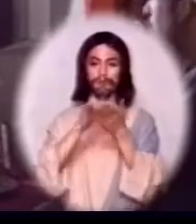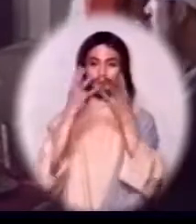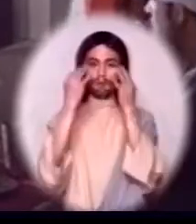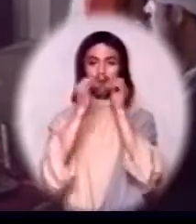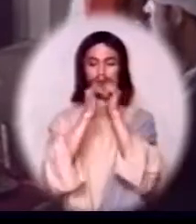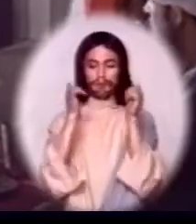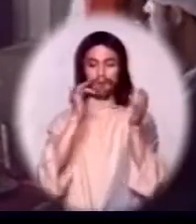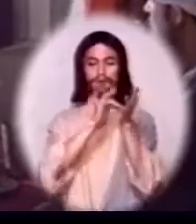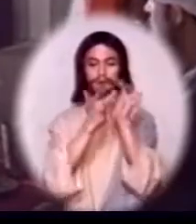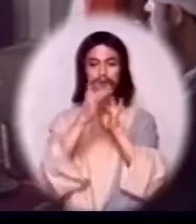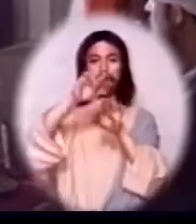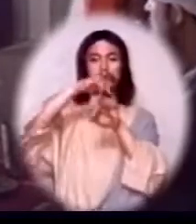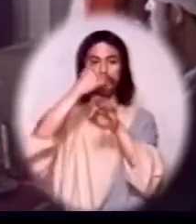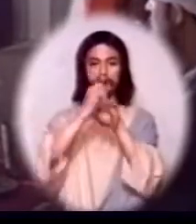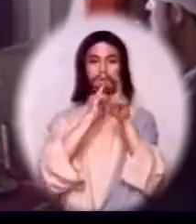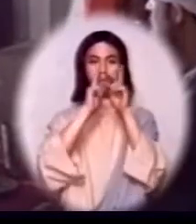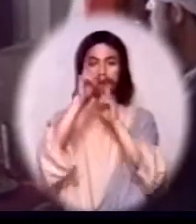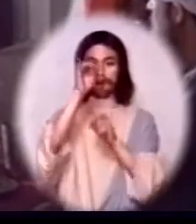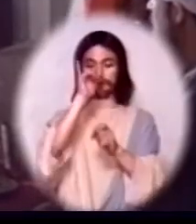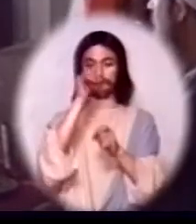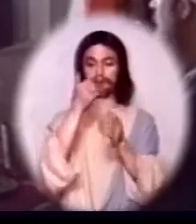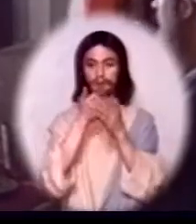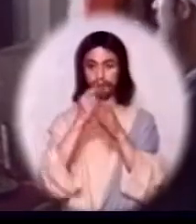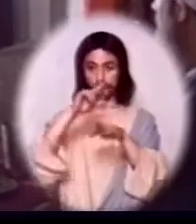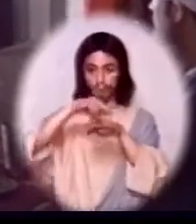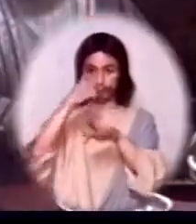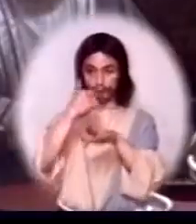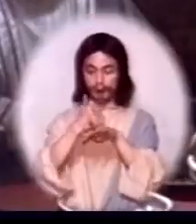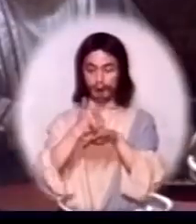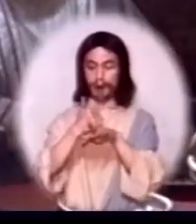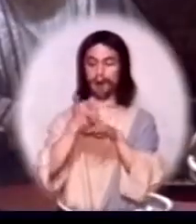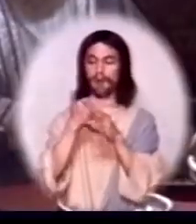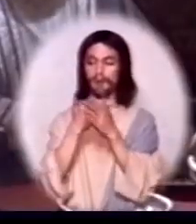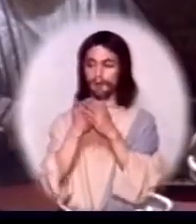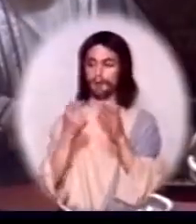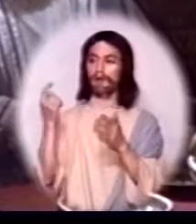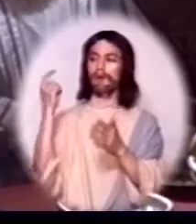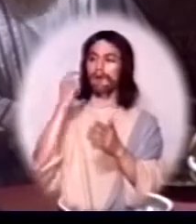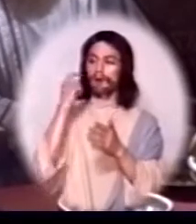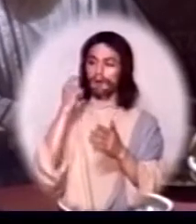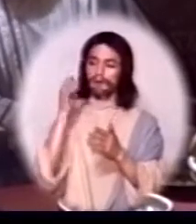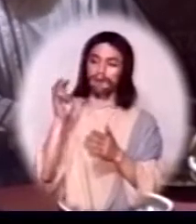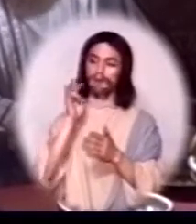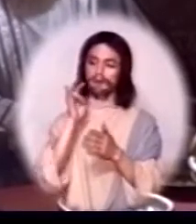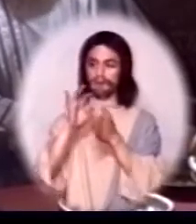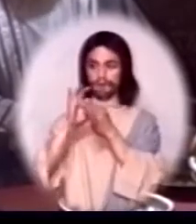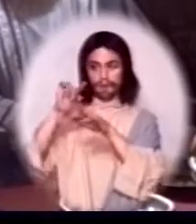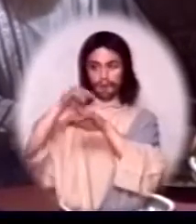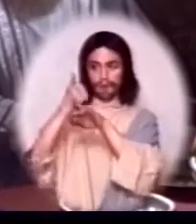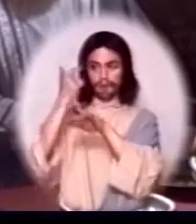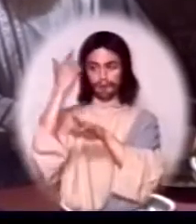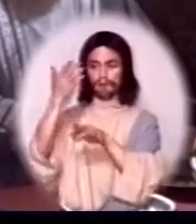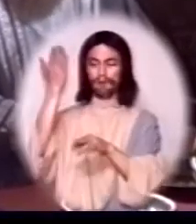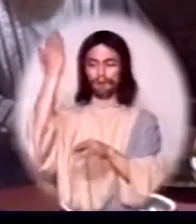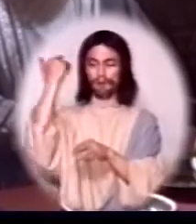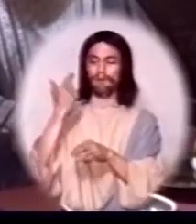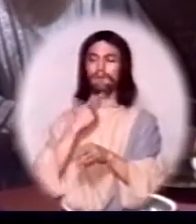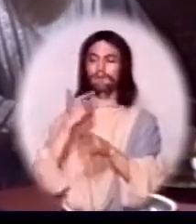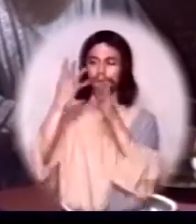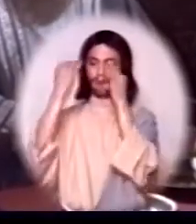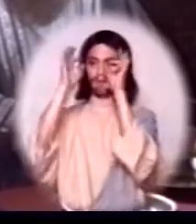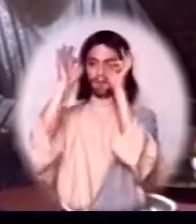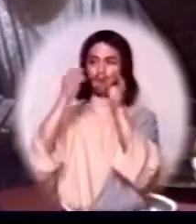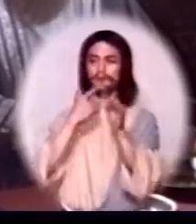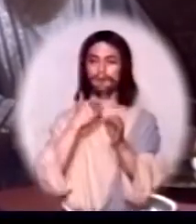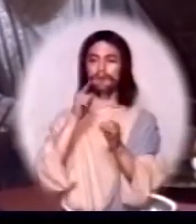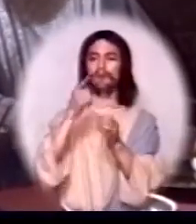많은 사람들이 이미 그를 왕으로 받든다던데. 왕? 흥, 거지 창녀들의 왕인가 보지. 전에도 많이